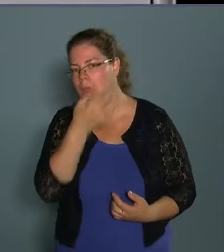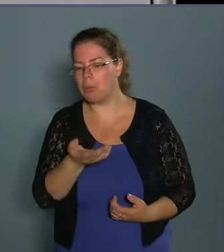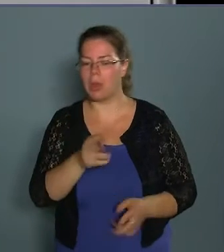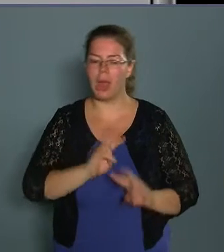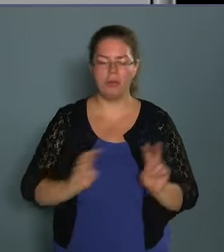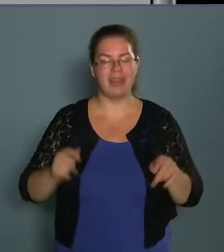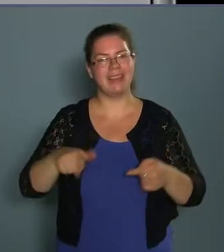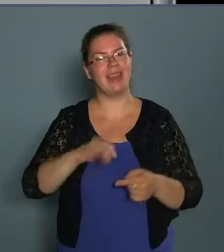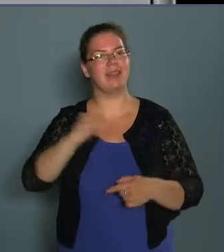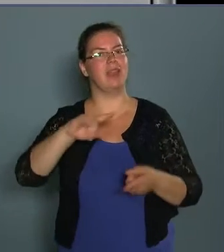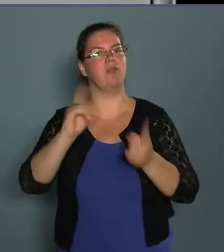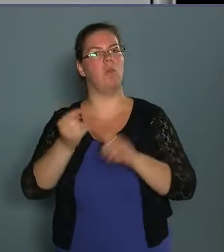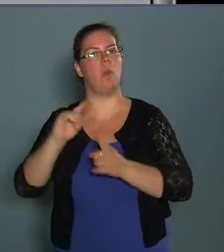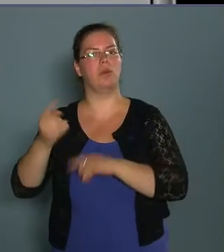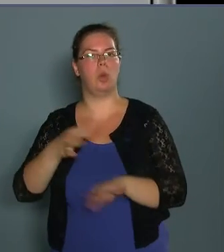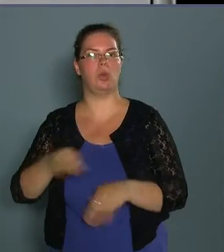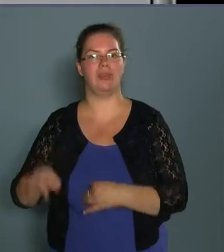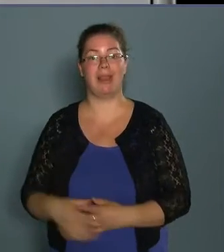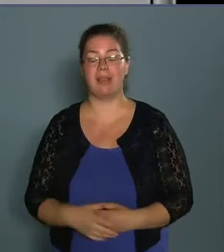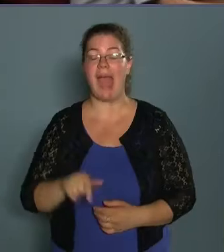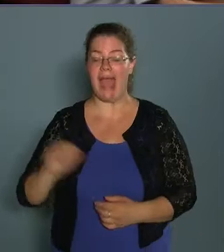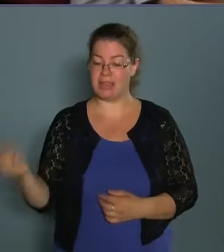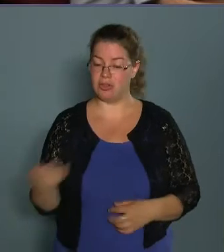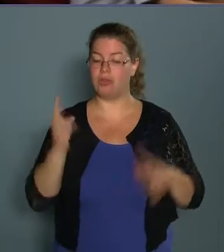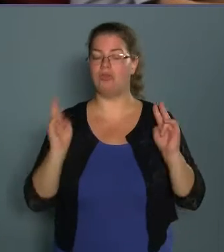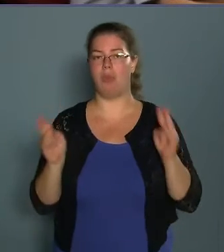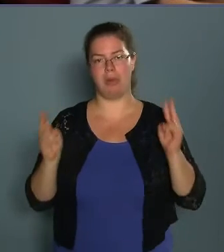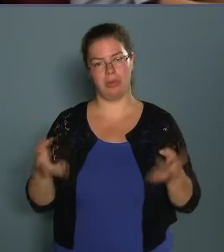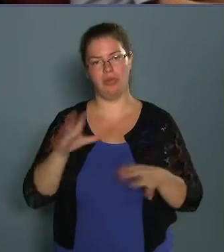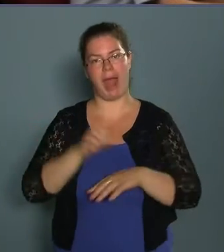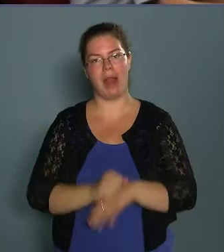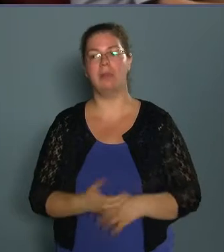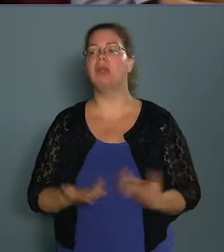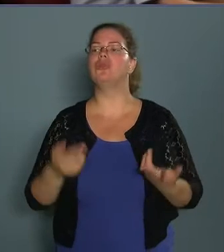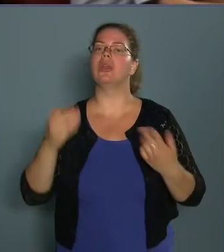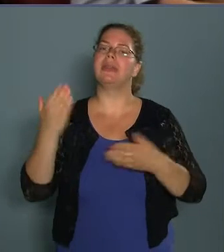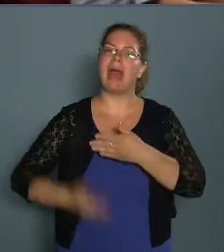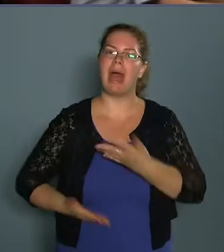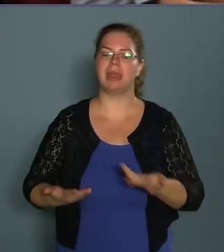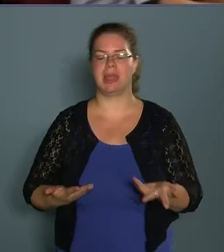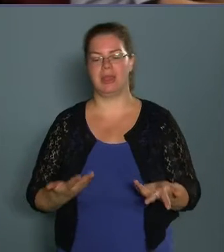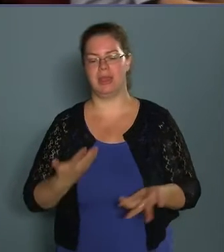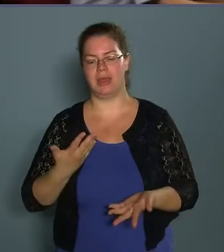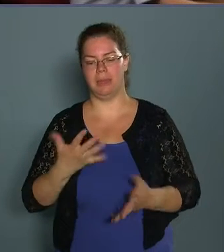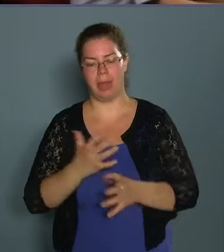kerültek ezek az évfordulós rendezvények, ez is egy fontos állomás, hogy az eddig megtartott,